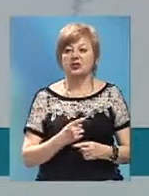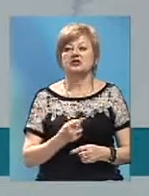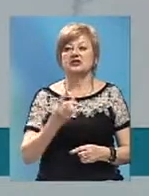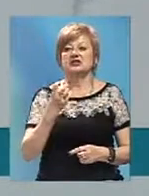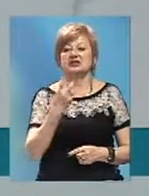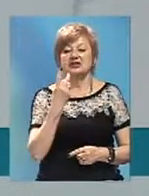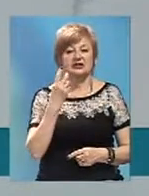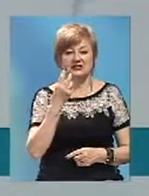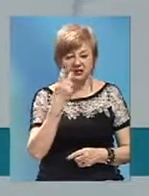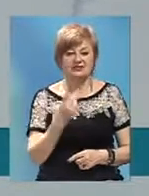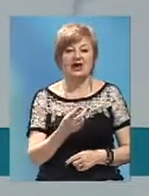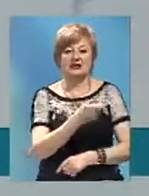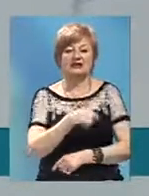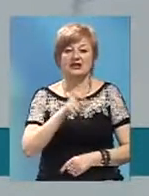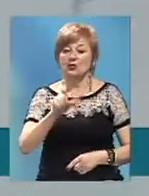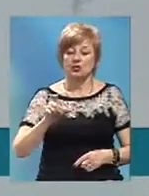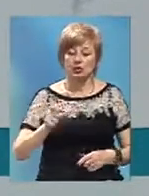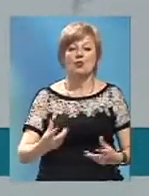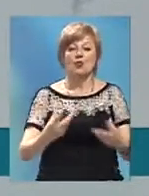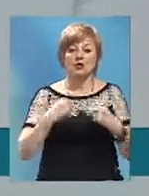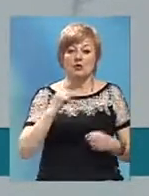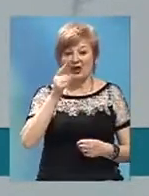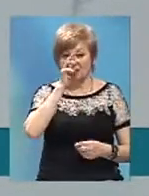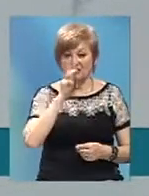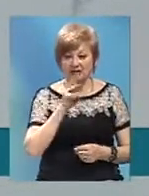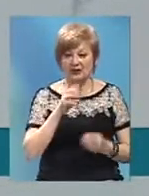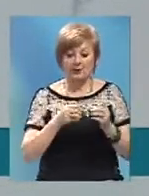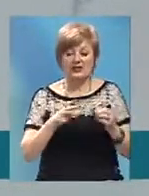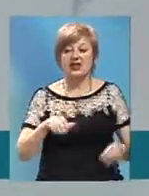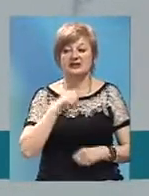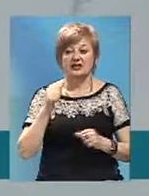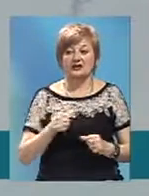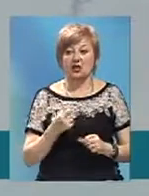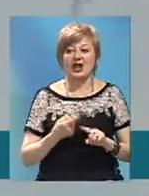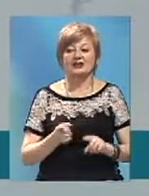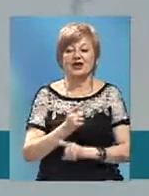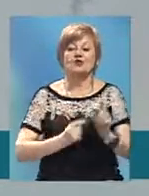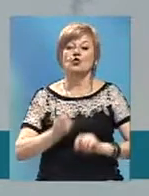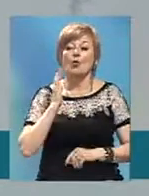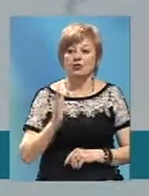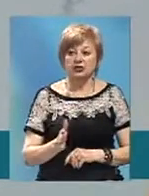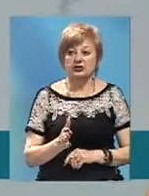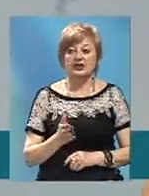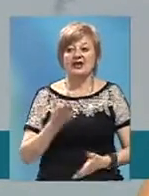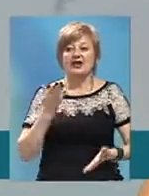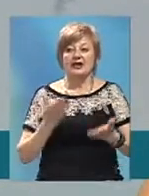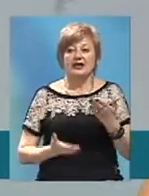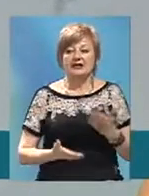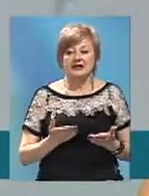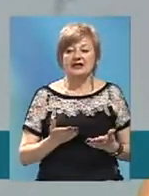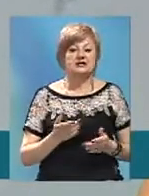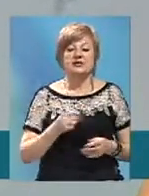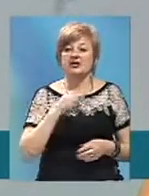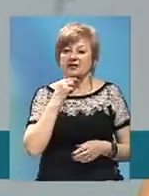302 депутати пообіцяли, що ще в першому кварталі 15-го року ця реформа відбудеться. Якби дійсно не увага